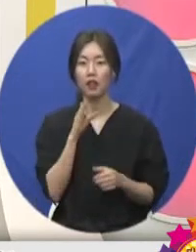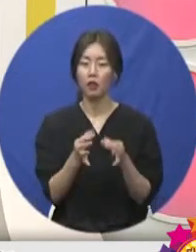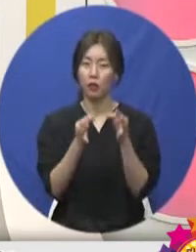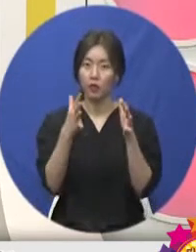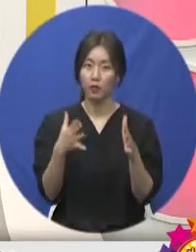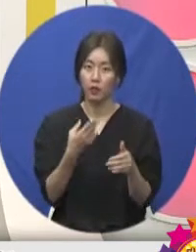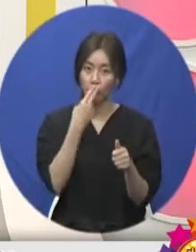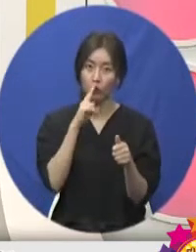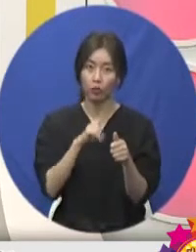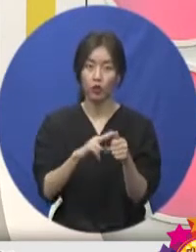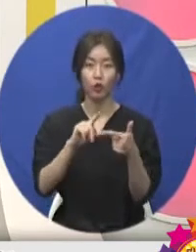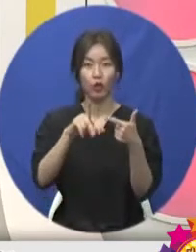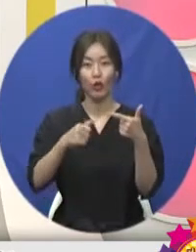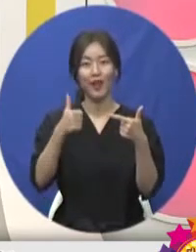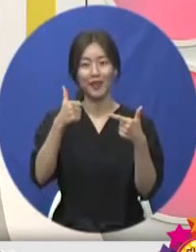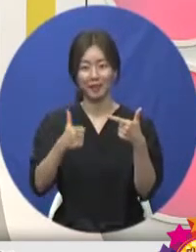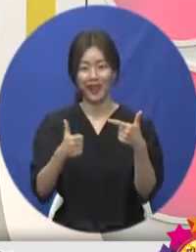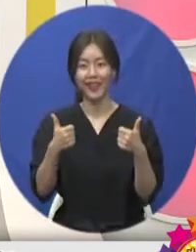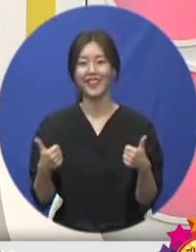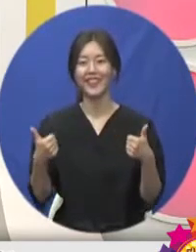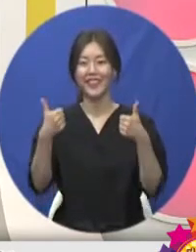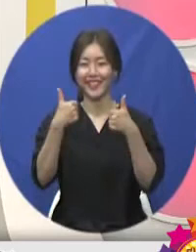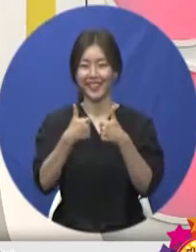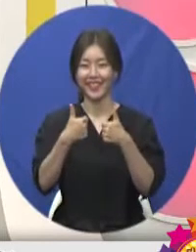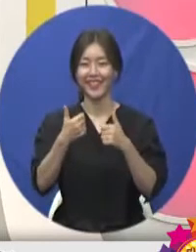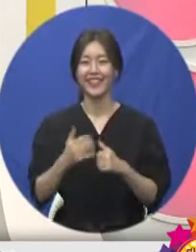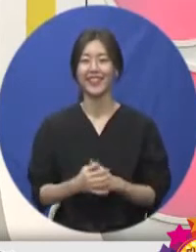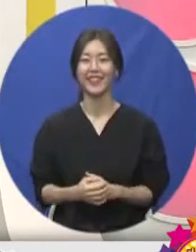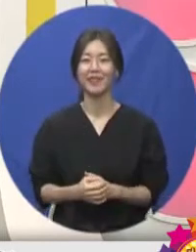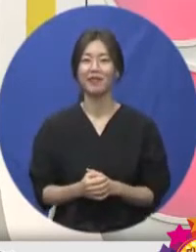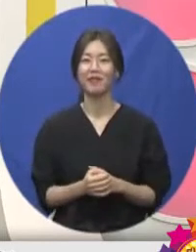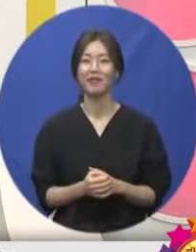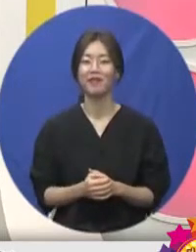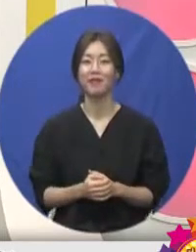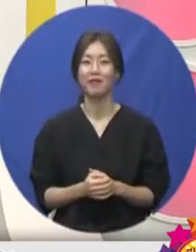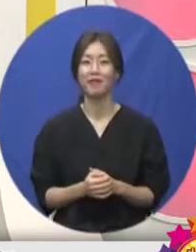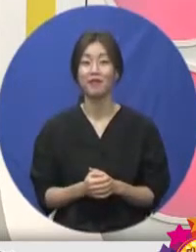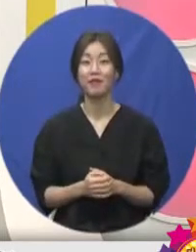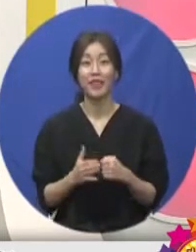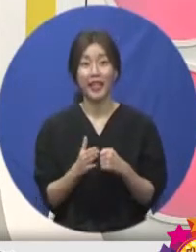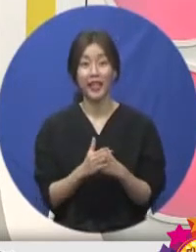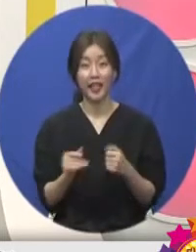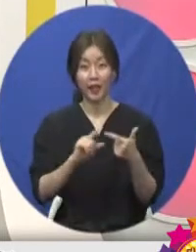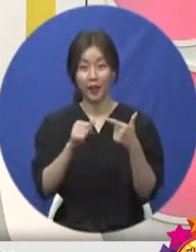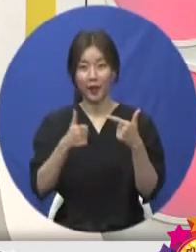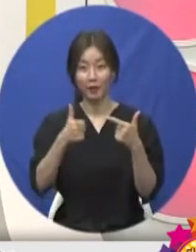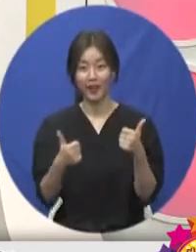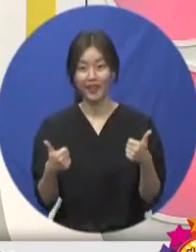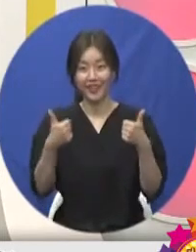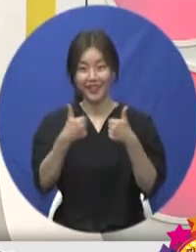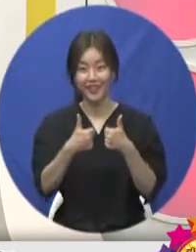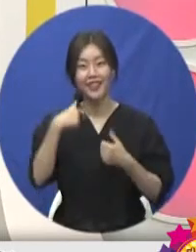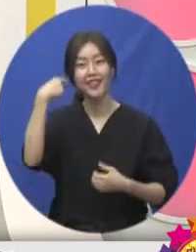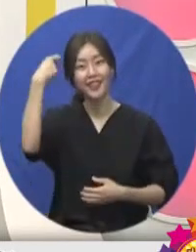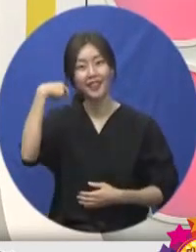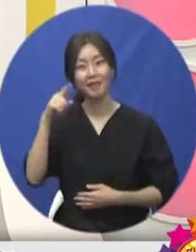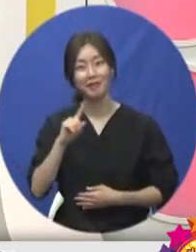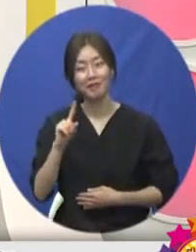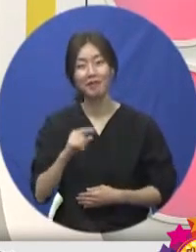이렇게 월말 결선에 이렇게 나왔어요. 예, 그러셨구나요. 네. 예. 아무튼 이렇게 월말 결선에 나오시니까 어떻습니까